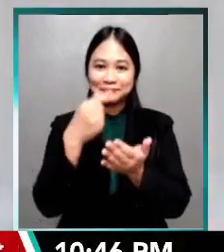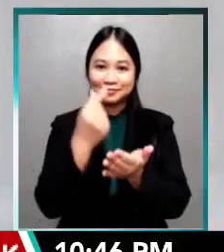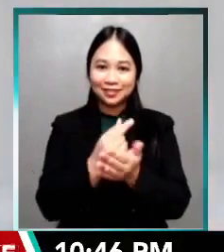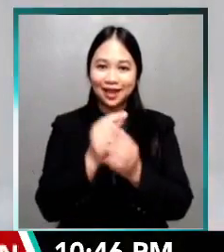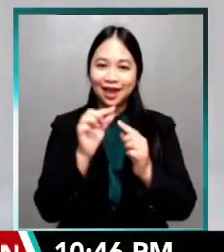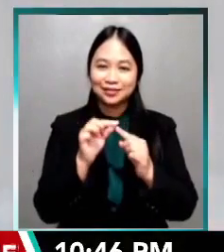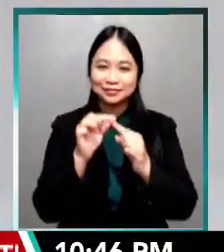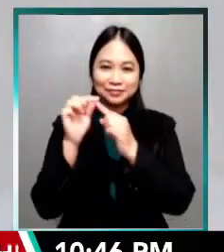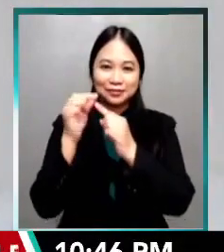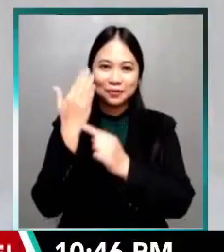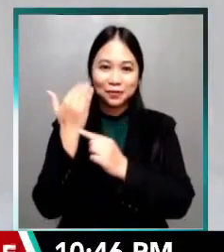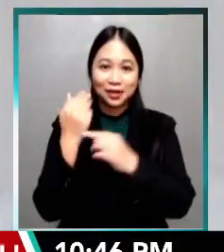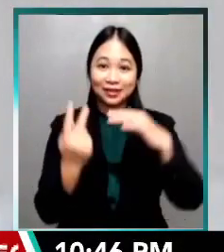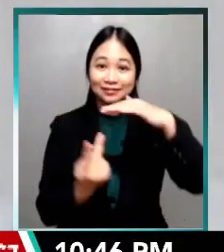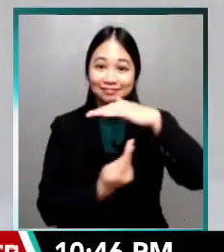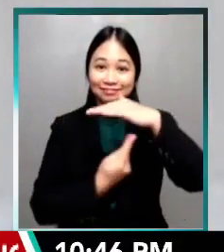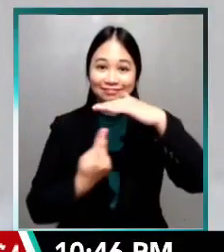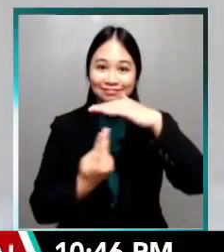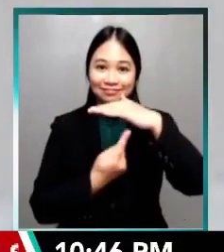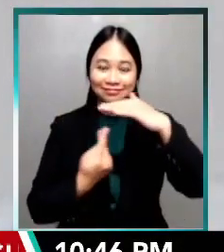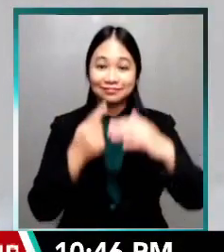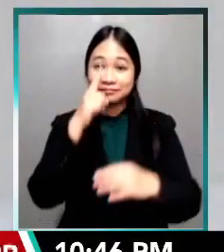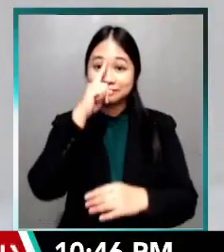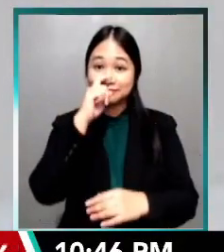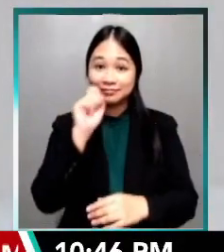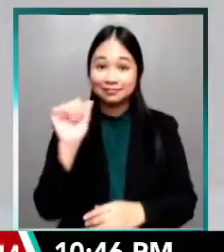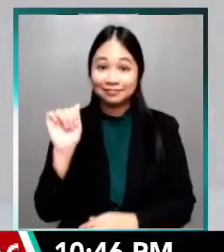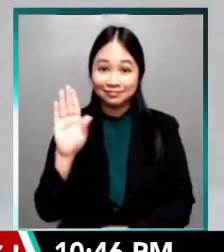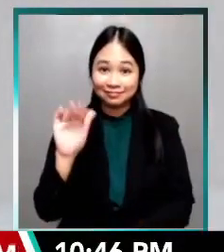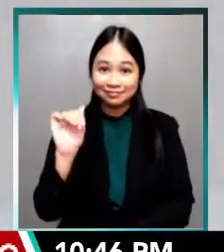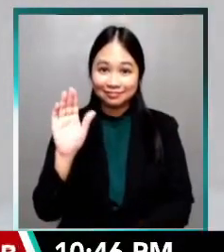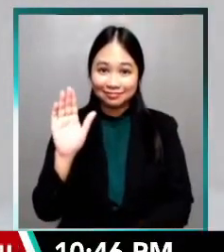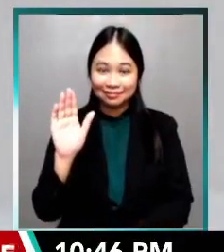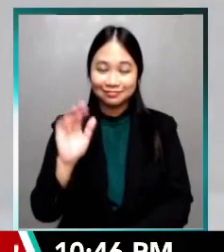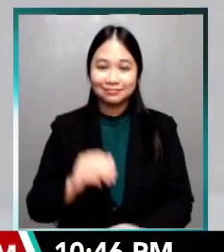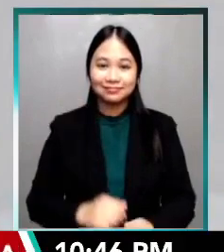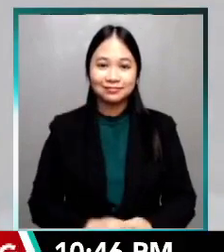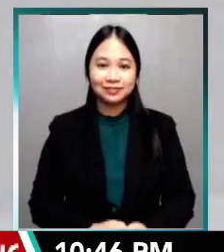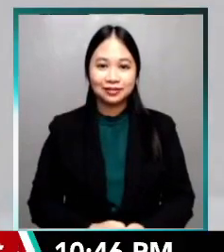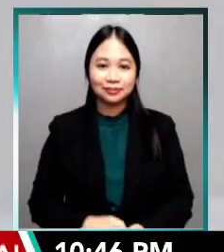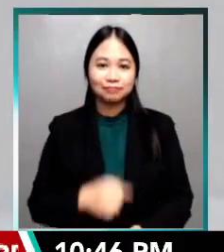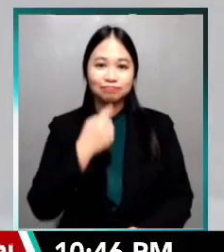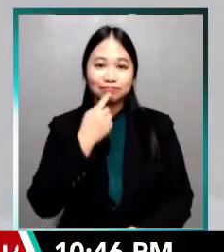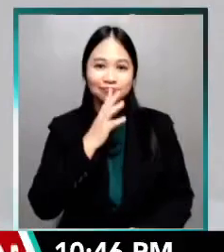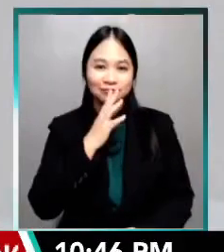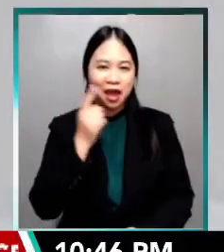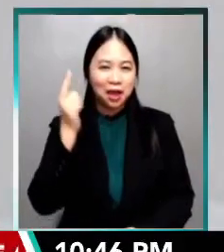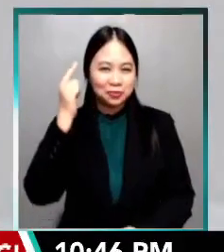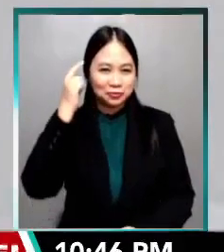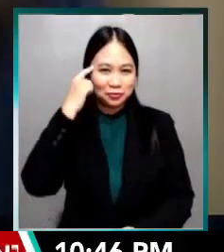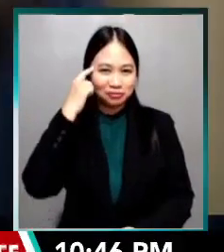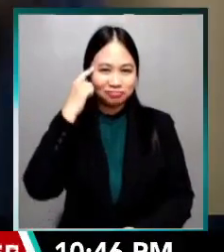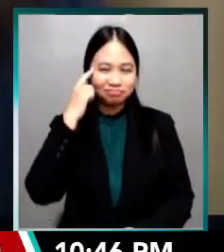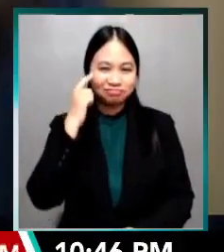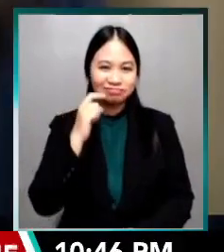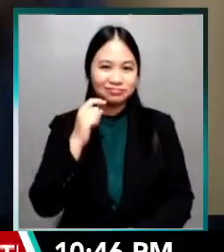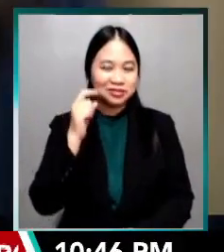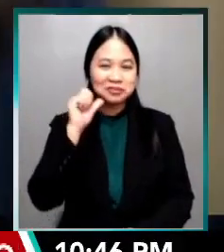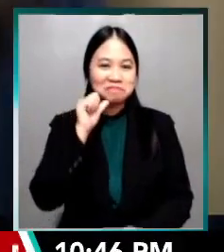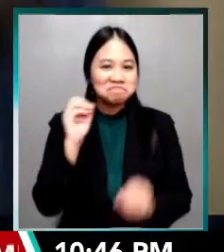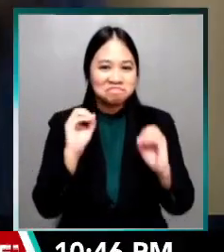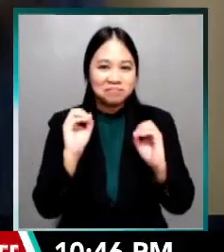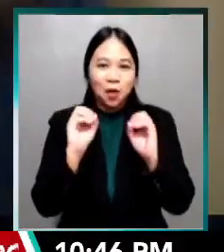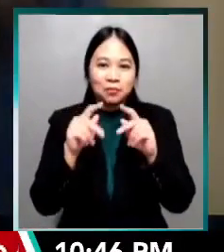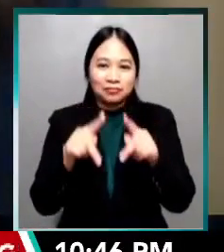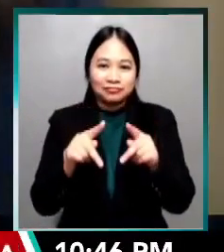sa kindergarten sa edad na 15. Akala ko po nung una, hindi na po talaga ako makakapag-aral. Nung gumraduate pa